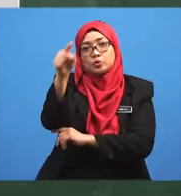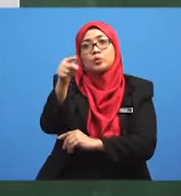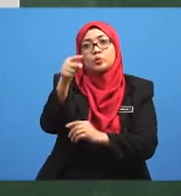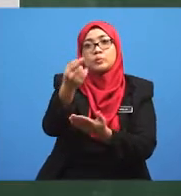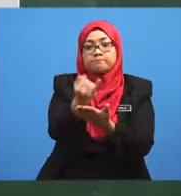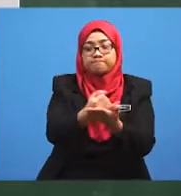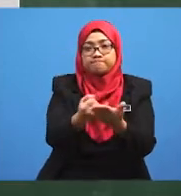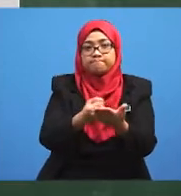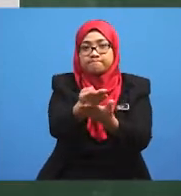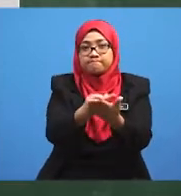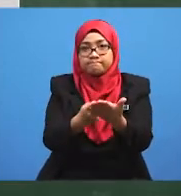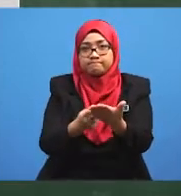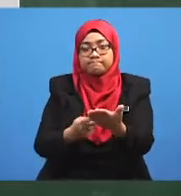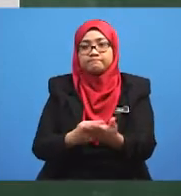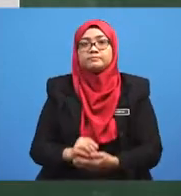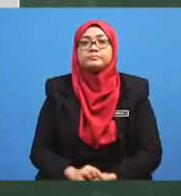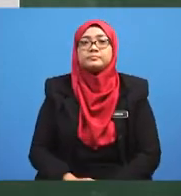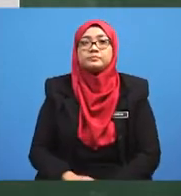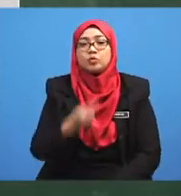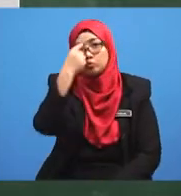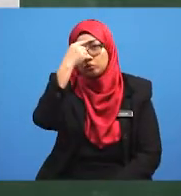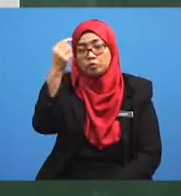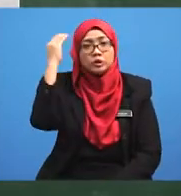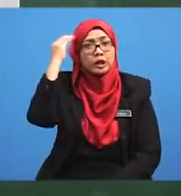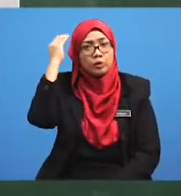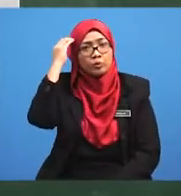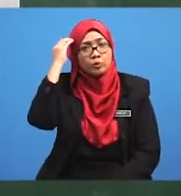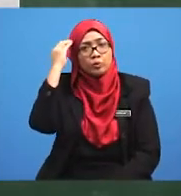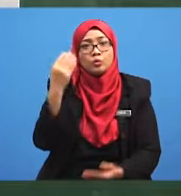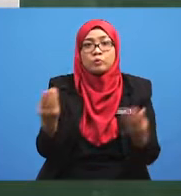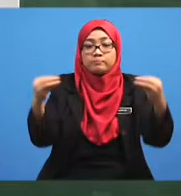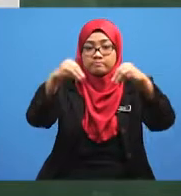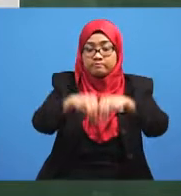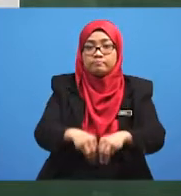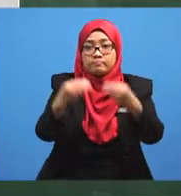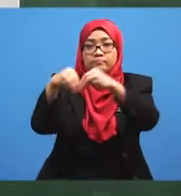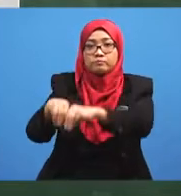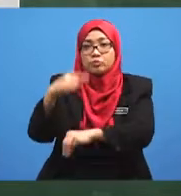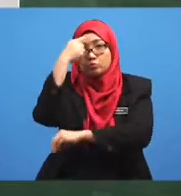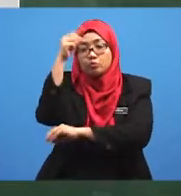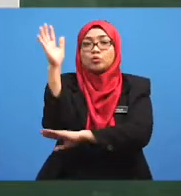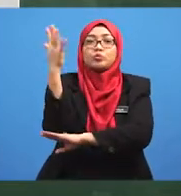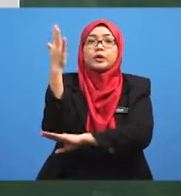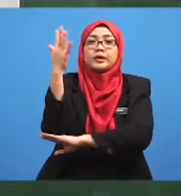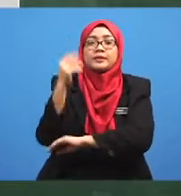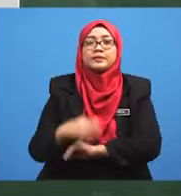penyurih untuk menentu kadar penyerapan baja oleh tumbuhan.